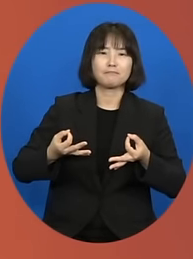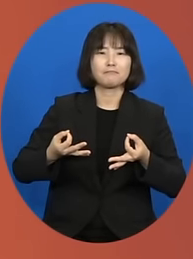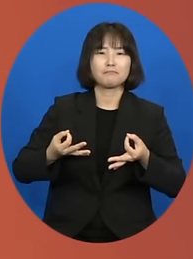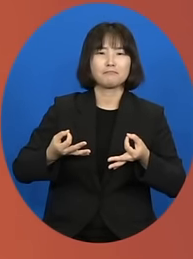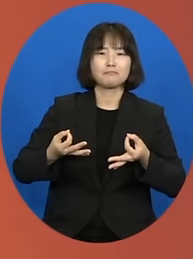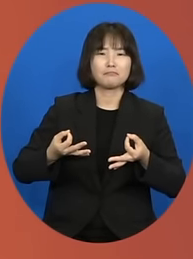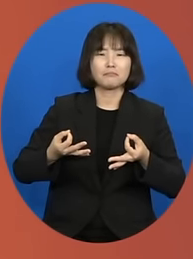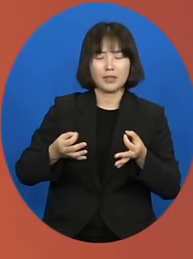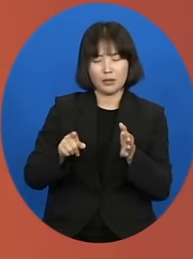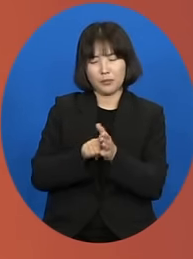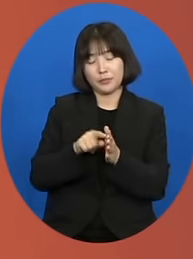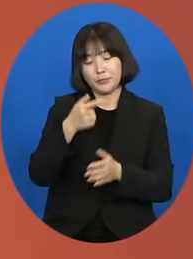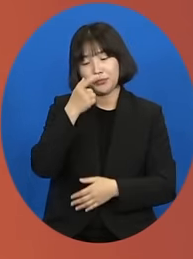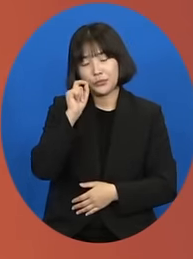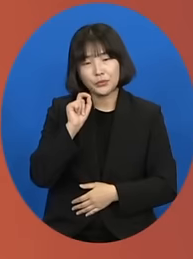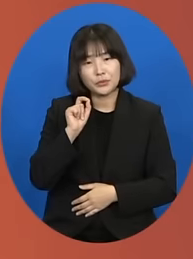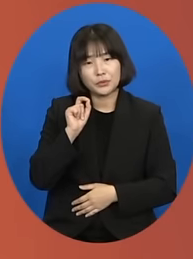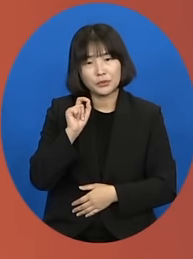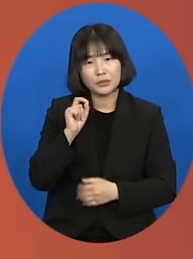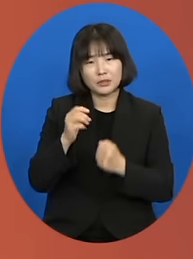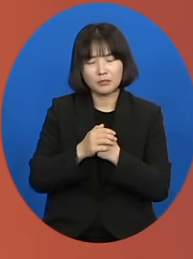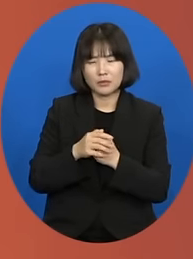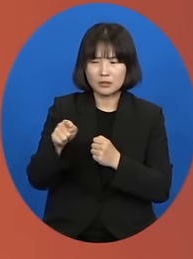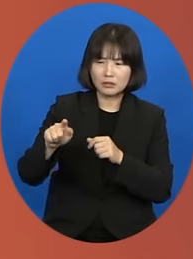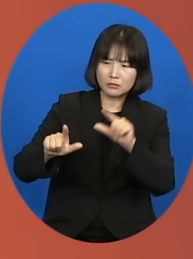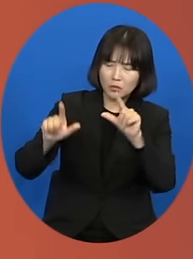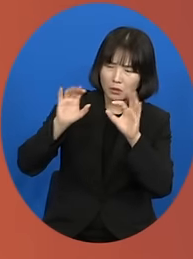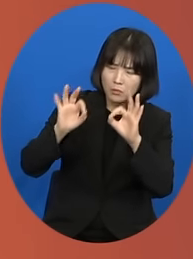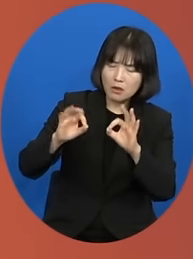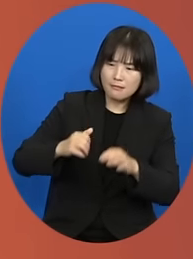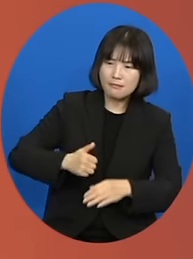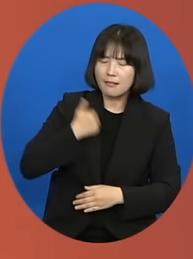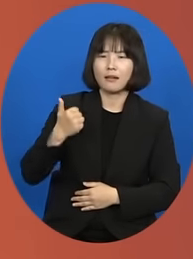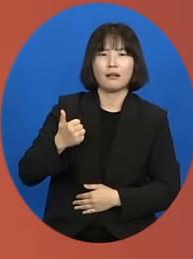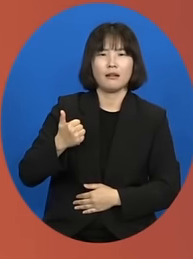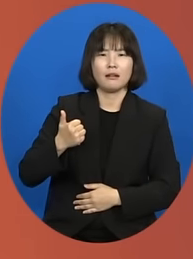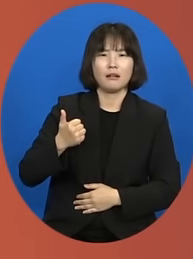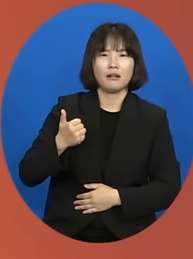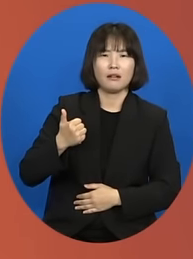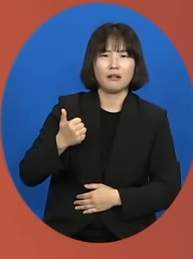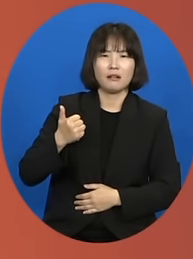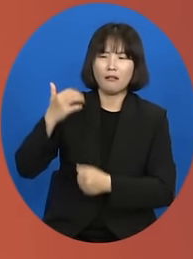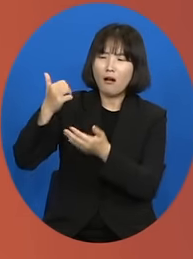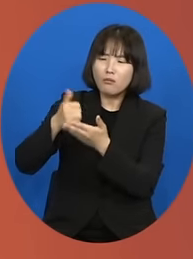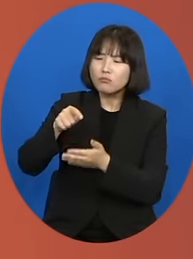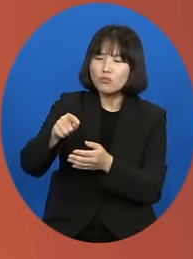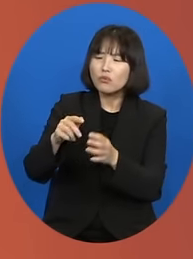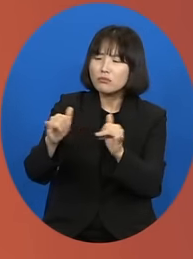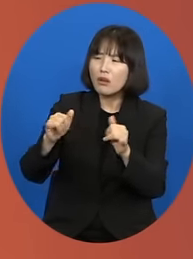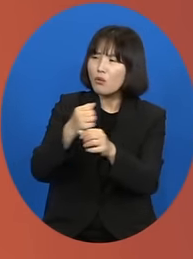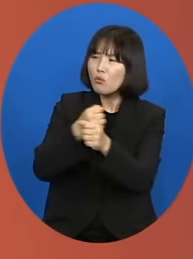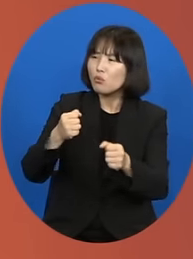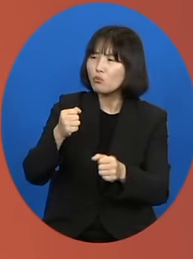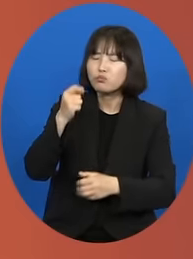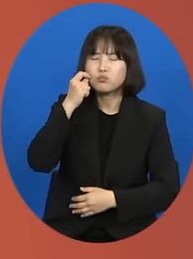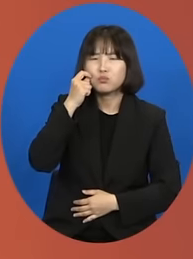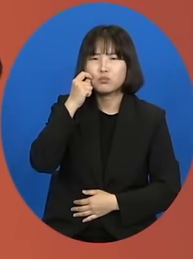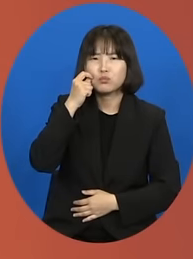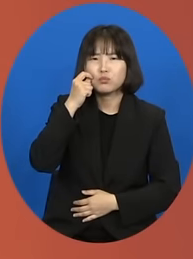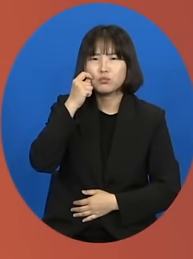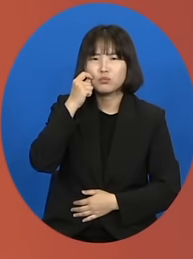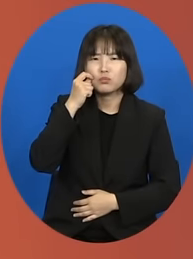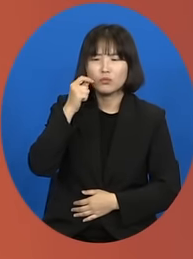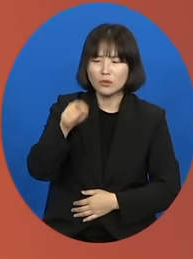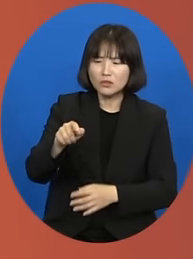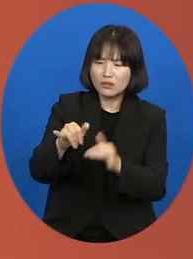믿음이 없는 저는 그런 모습을 볼 때마다 화가 납니다. 하나님, 어떻게 저런 사람을 용서할 수가 있습니까? 하나님,